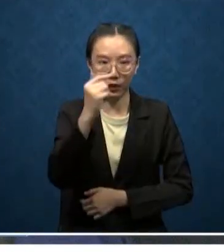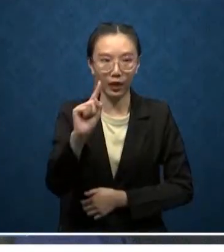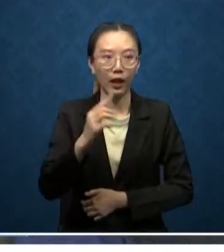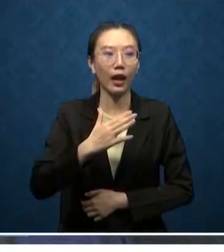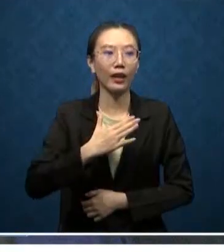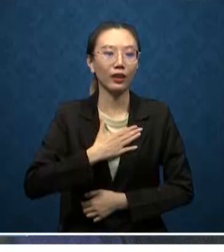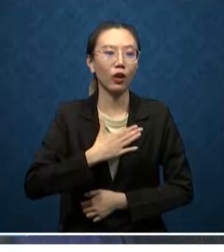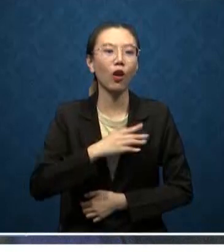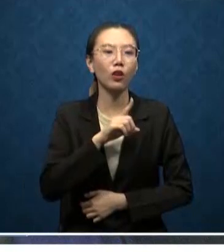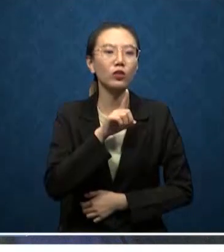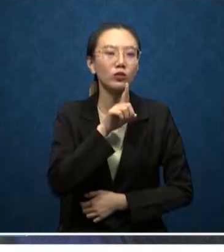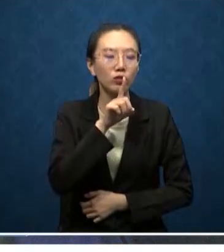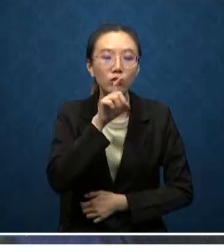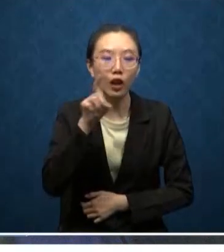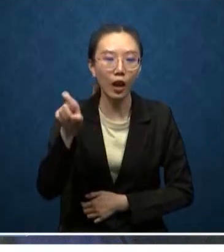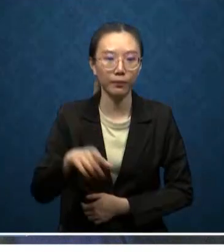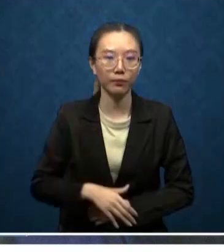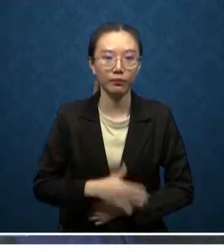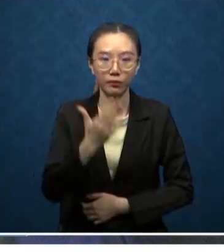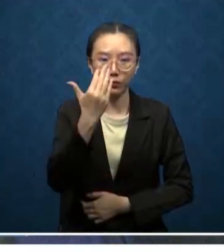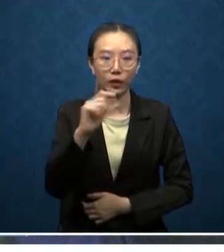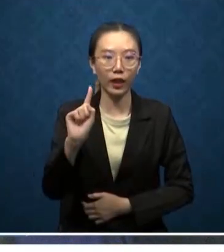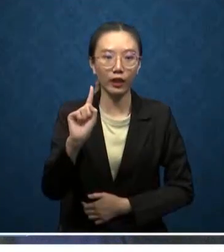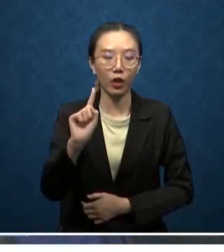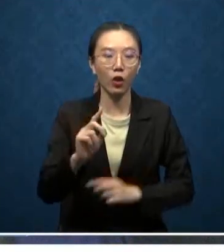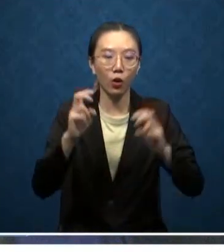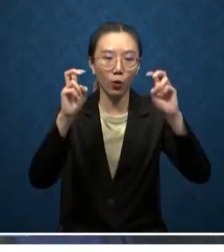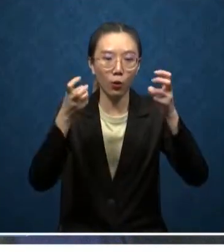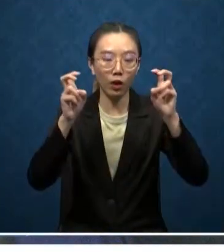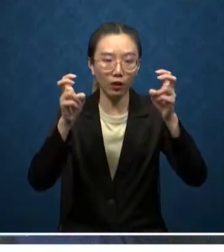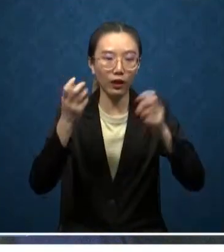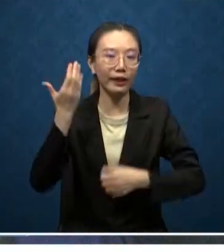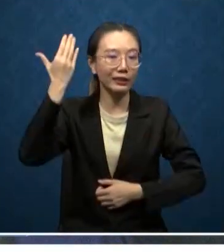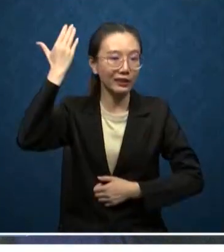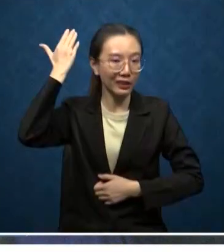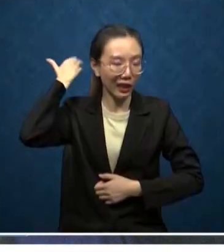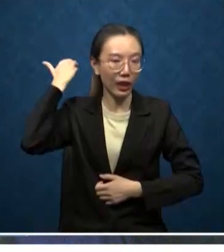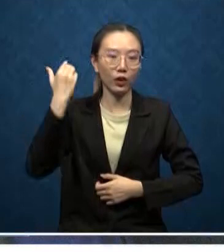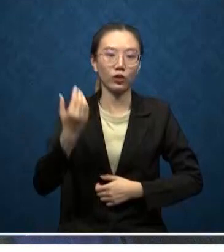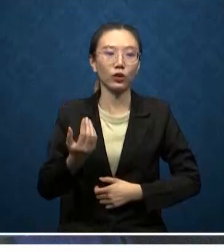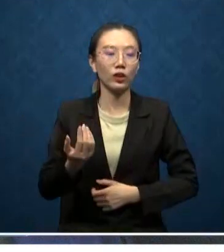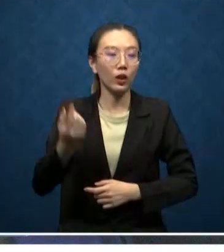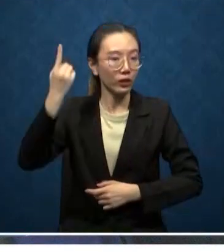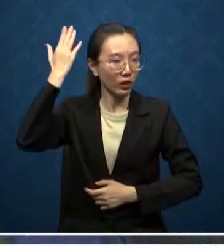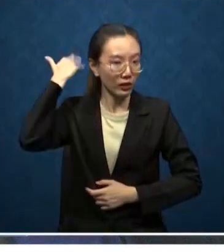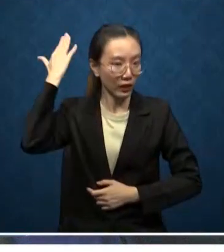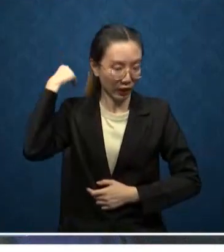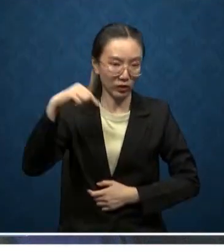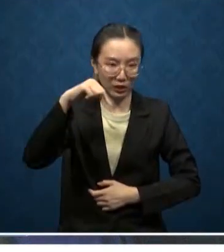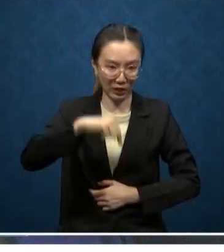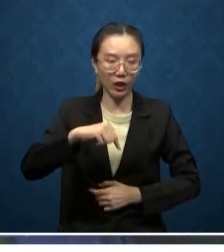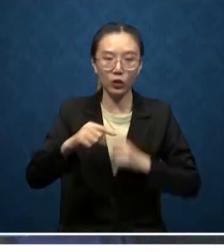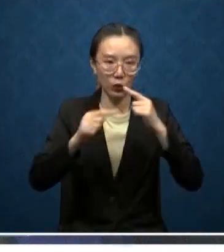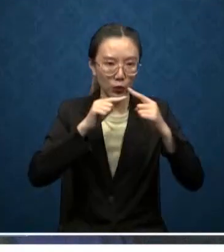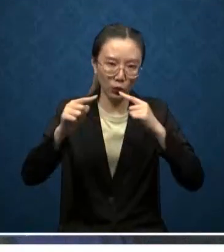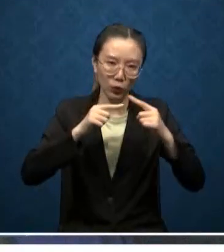ตามงานนะคะเพราะว่าในประเด็นที่เราได้เคยพูดกันณวุฒิสภาแห่งนี้ตอนที่